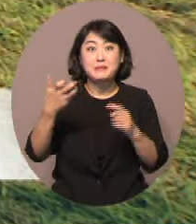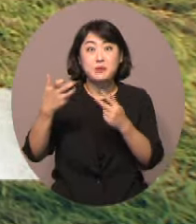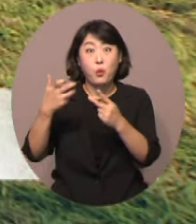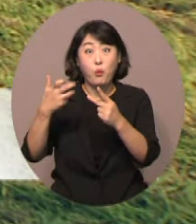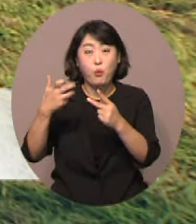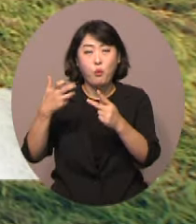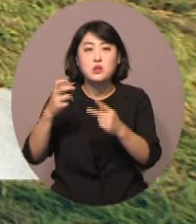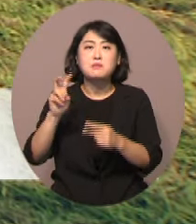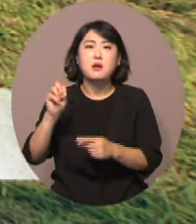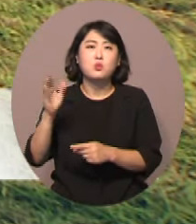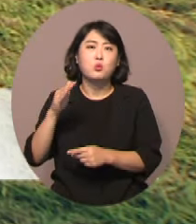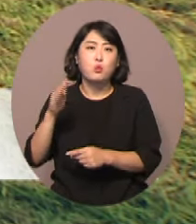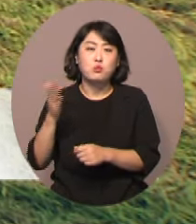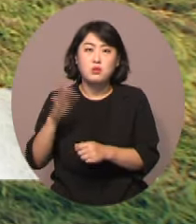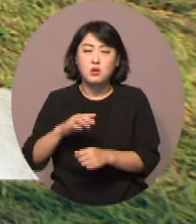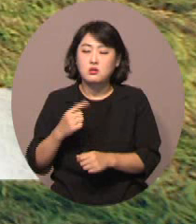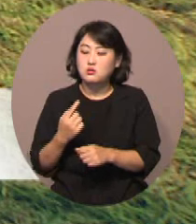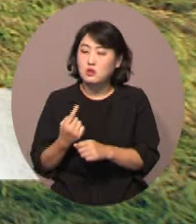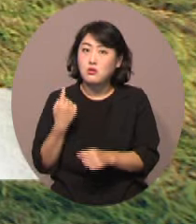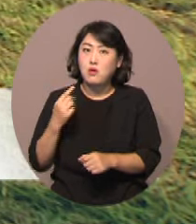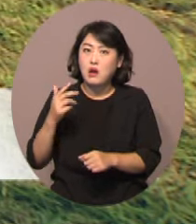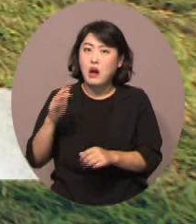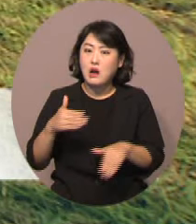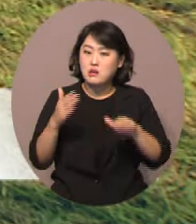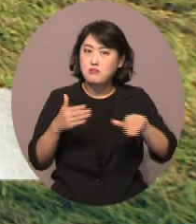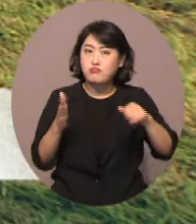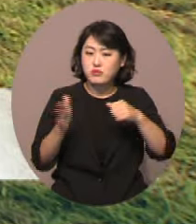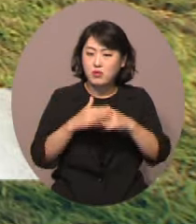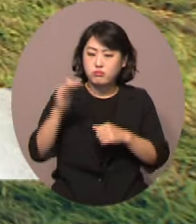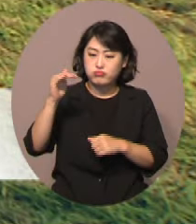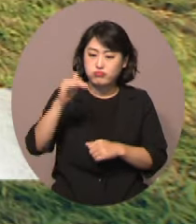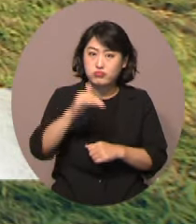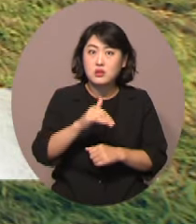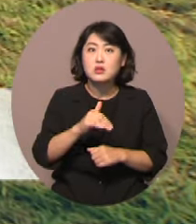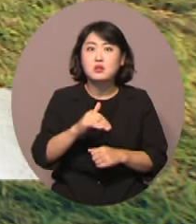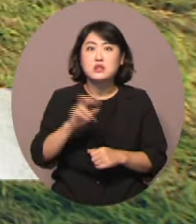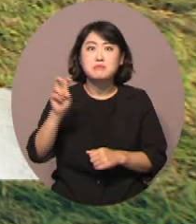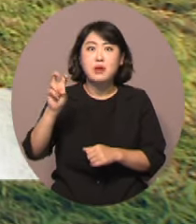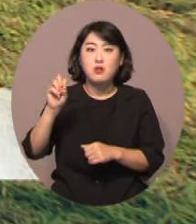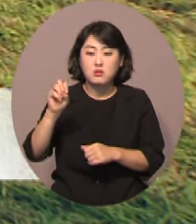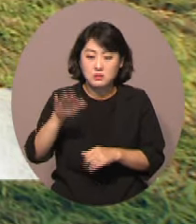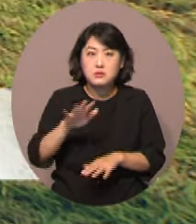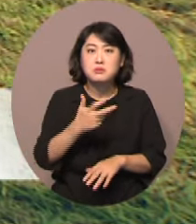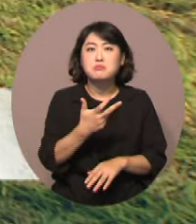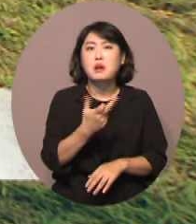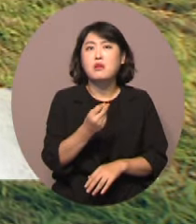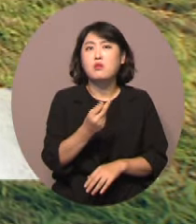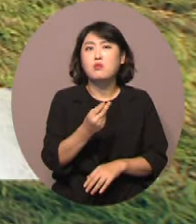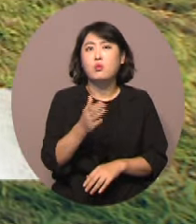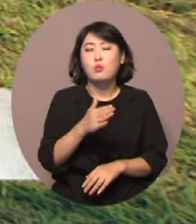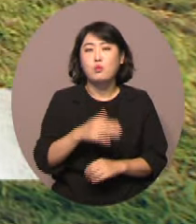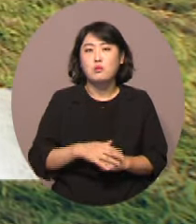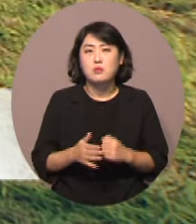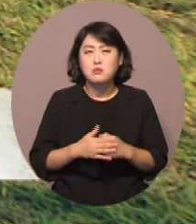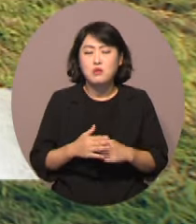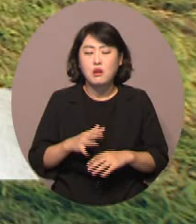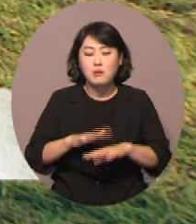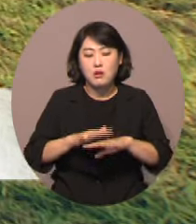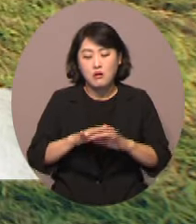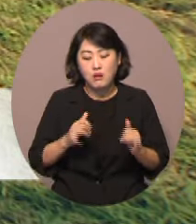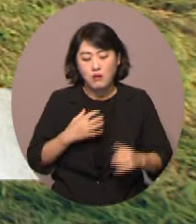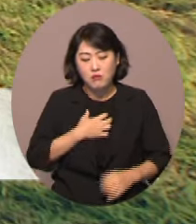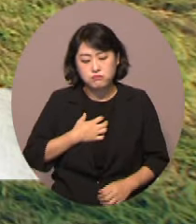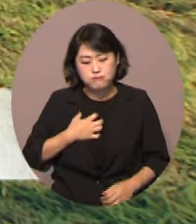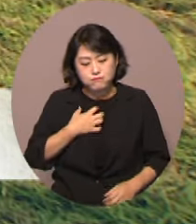지난해 가을부터 줄고 타락해 지금은 17만 원대까지 떨어졌는데요. 농가들의 시름이 이만저만이 아니라고